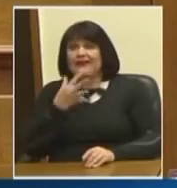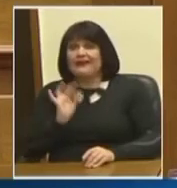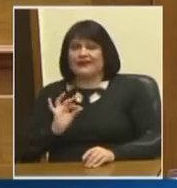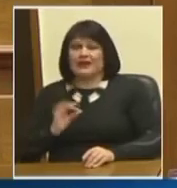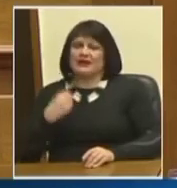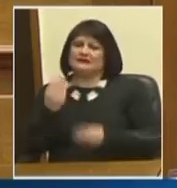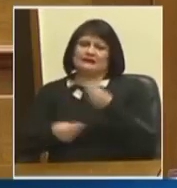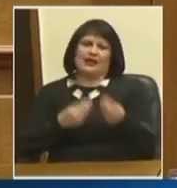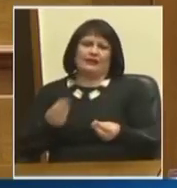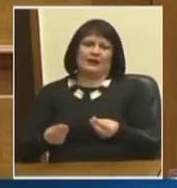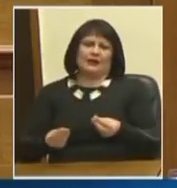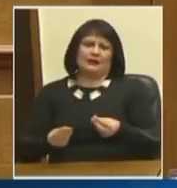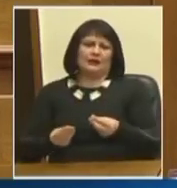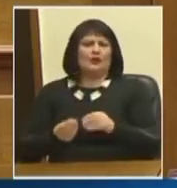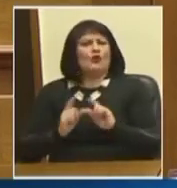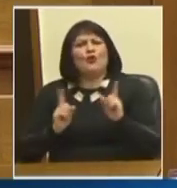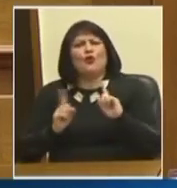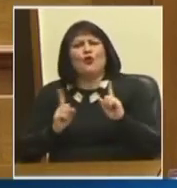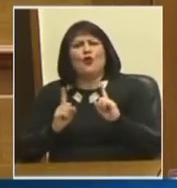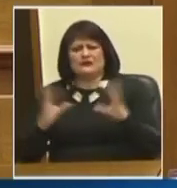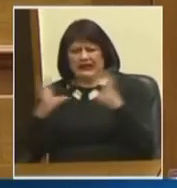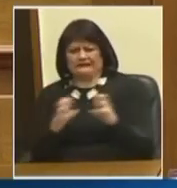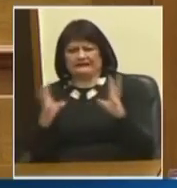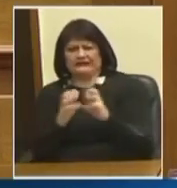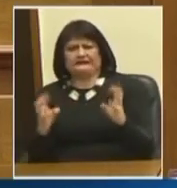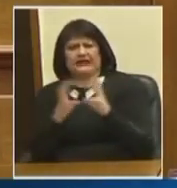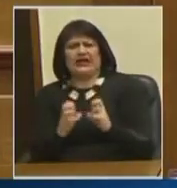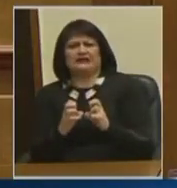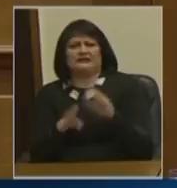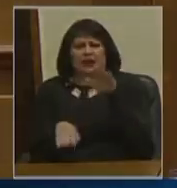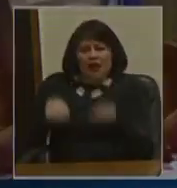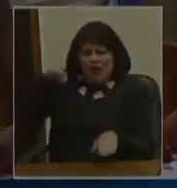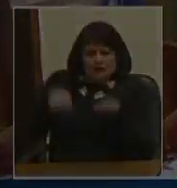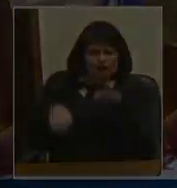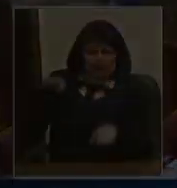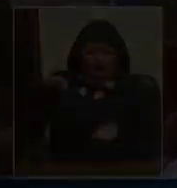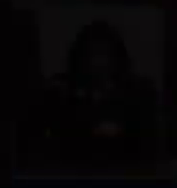ευκαιρίες και όχι να δημιουργεί διχόνοιες και ανισότητες μεταξύ τους.